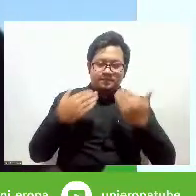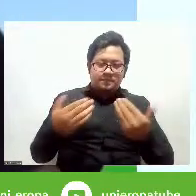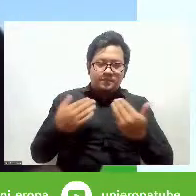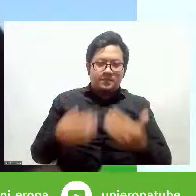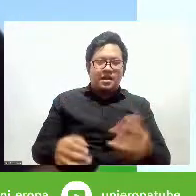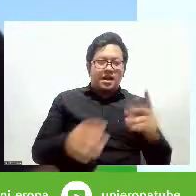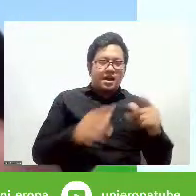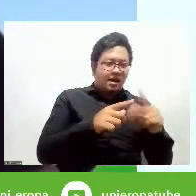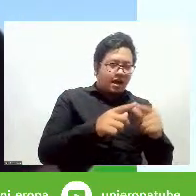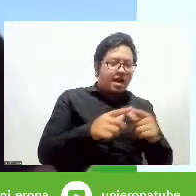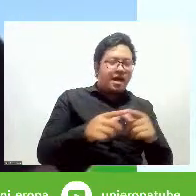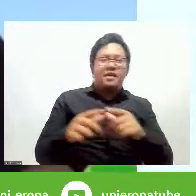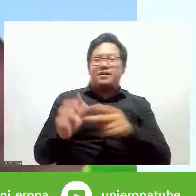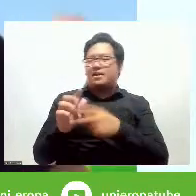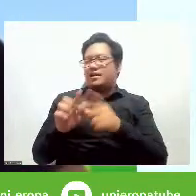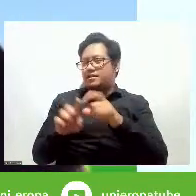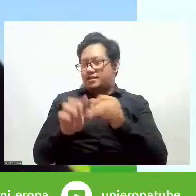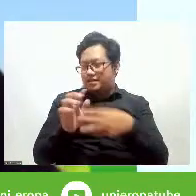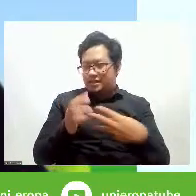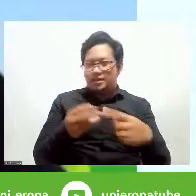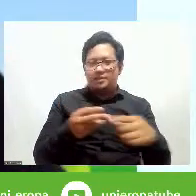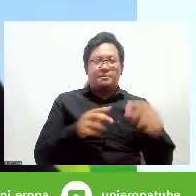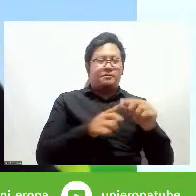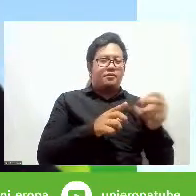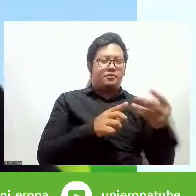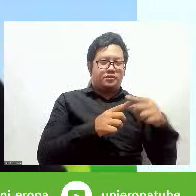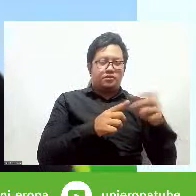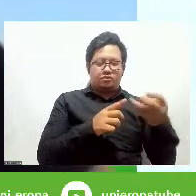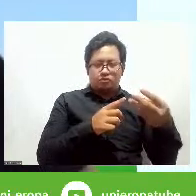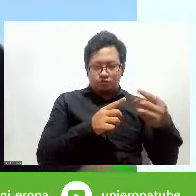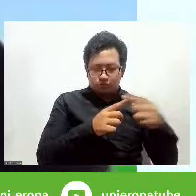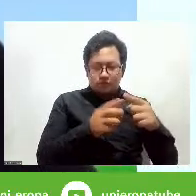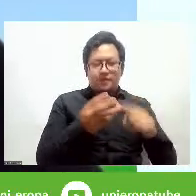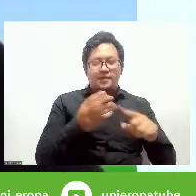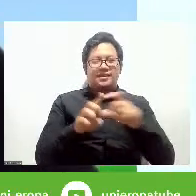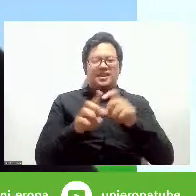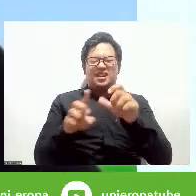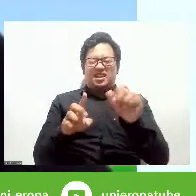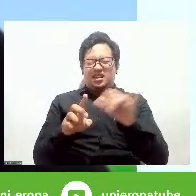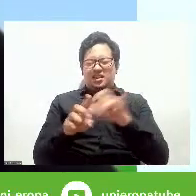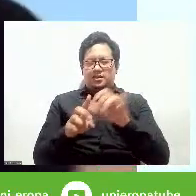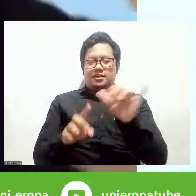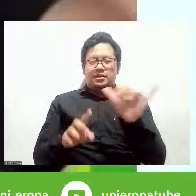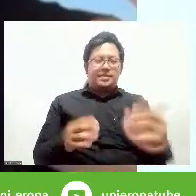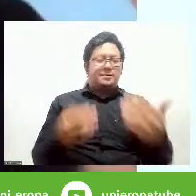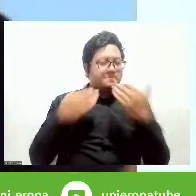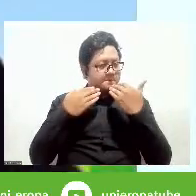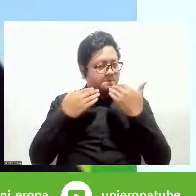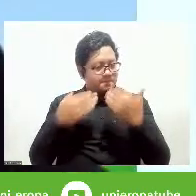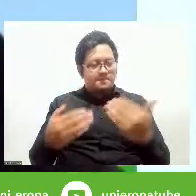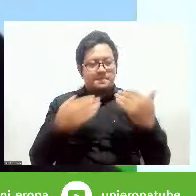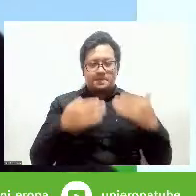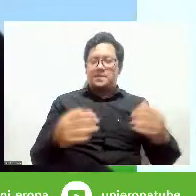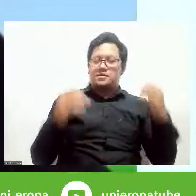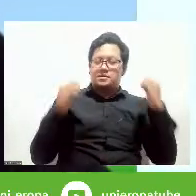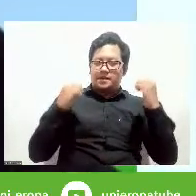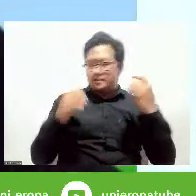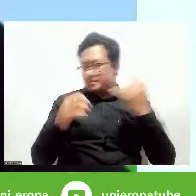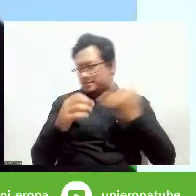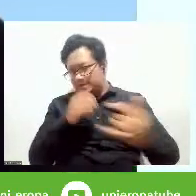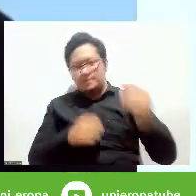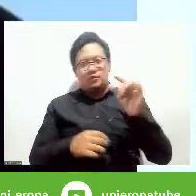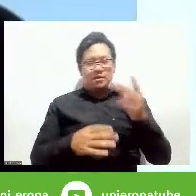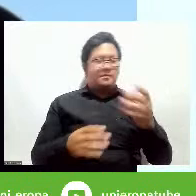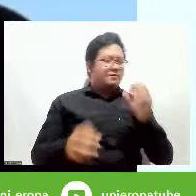untuk komputer dan juga untuk padi di Semoga selalu ah Iya semangat untuk menyuarakan menjaga bumi